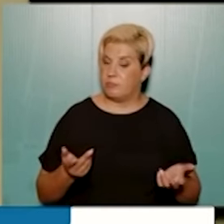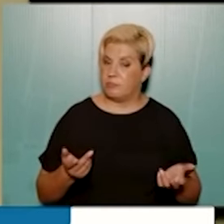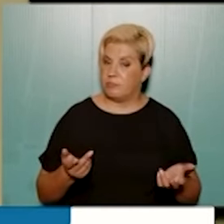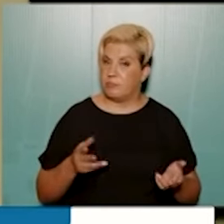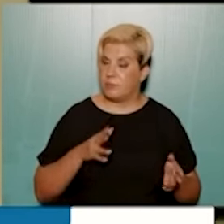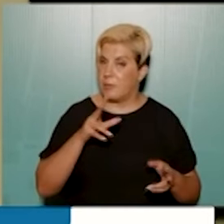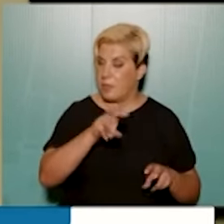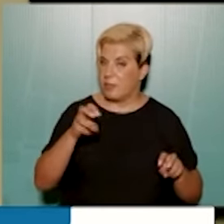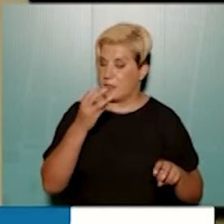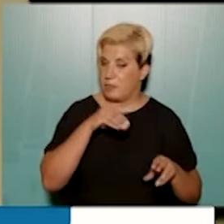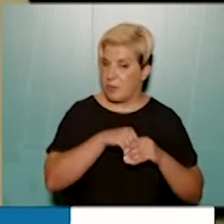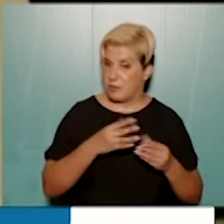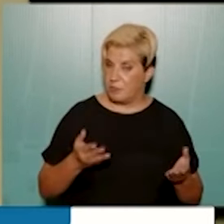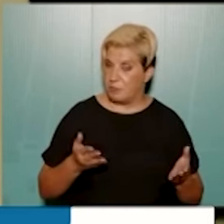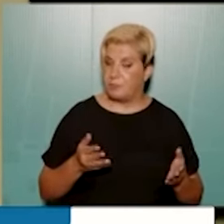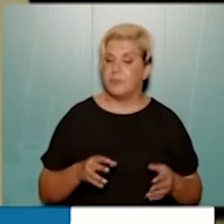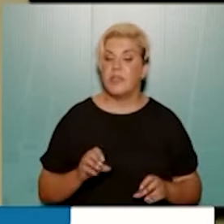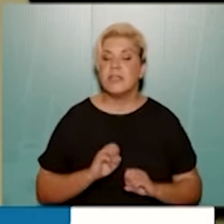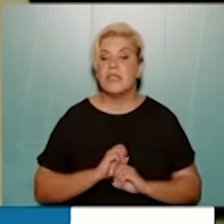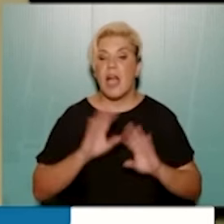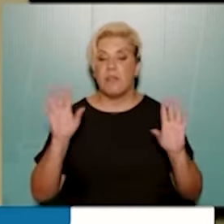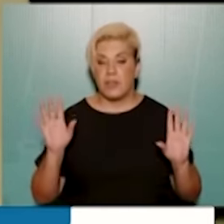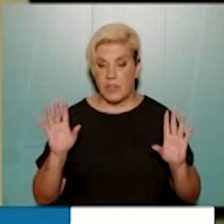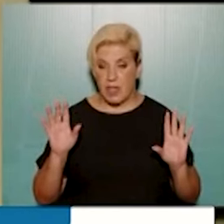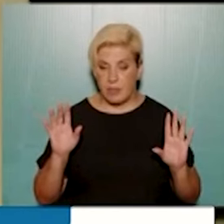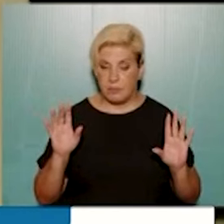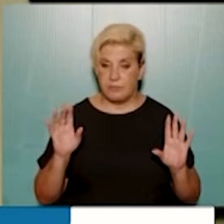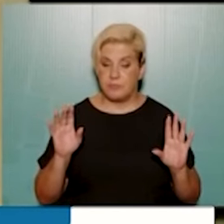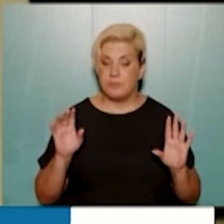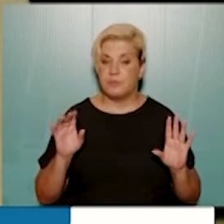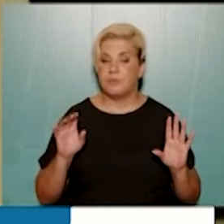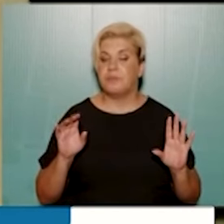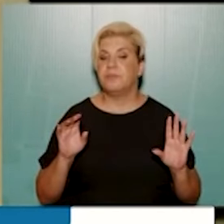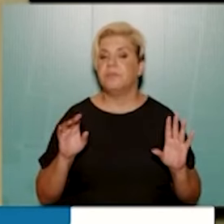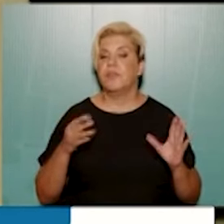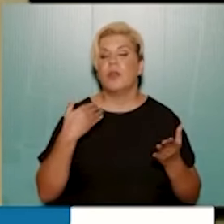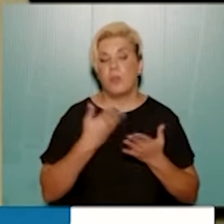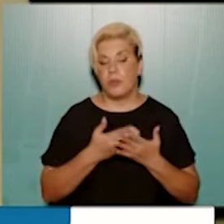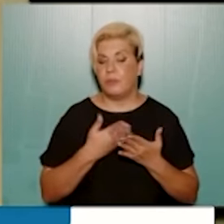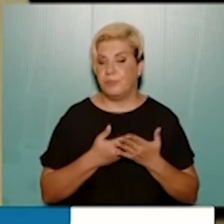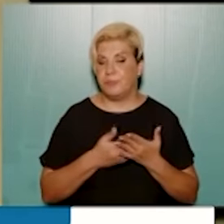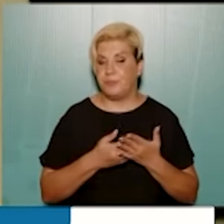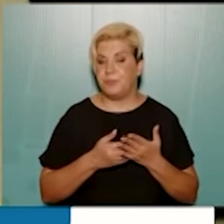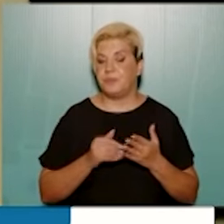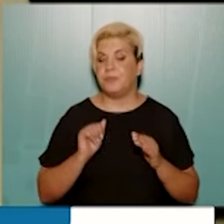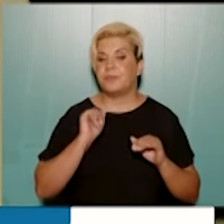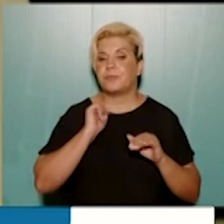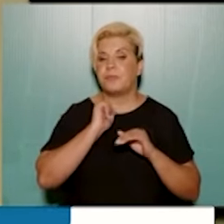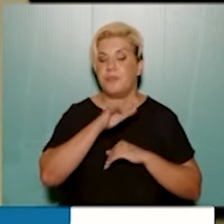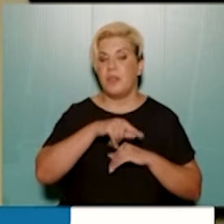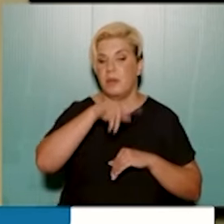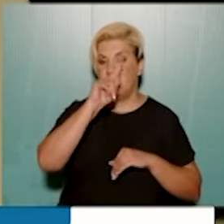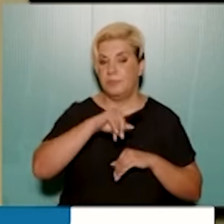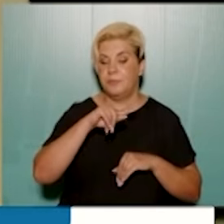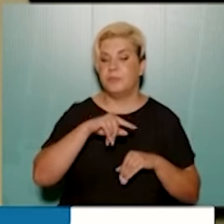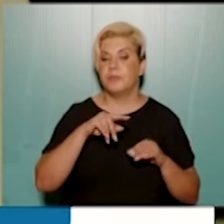Επίσης, ευνηδιαστικά χωρίς συζήτηση, και αυτό το αποδείξατε με την ίδια σας. Με το εκτός ημερησίας που στείλατε τελευταία στιγμή πριν μια